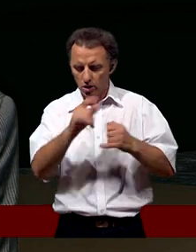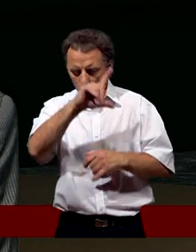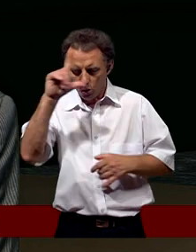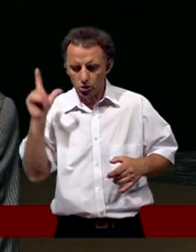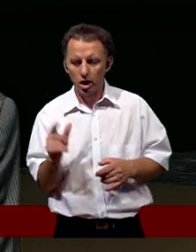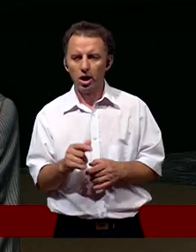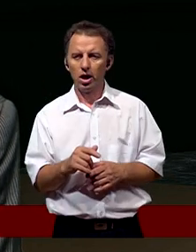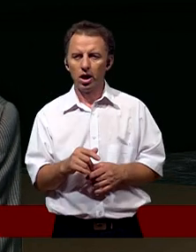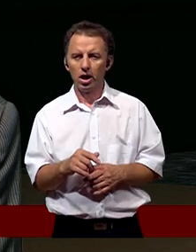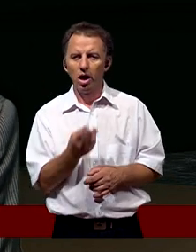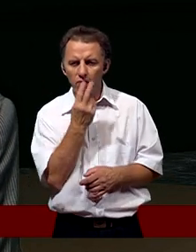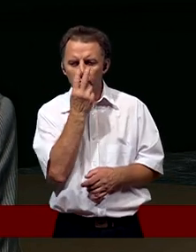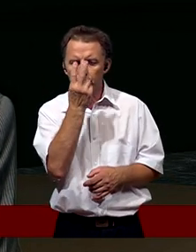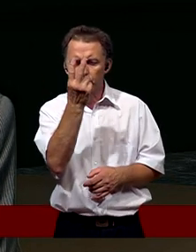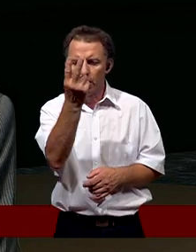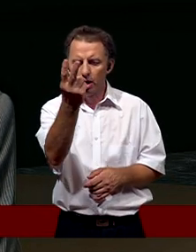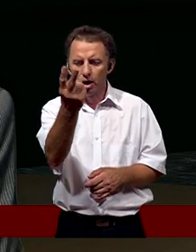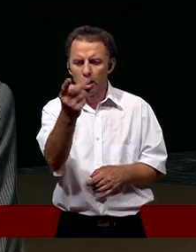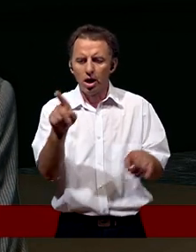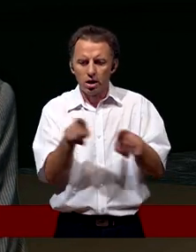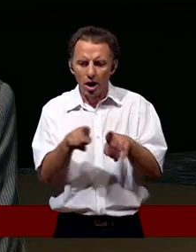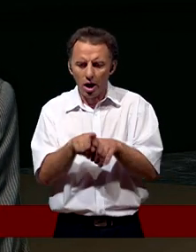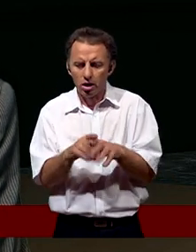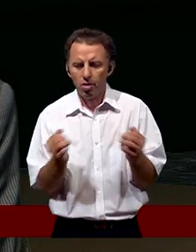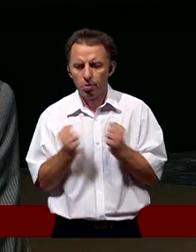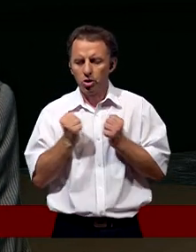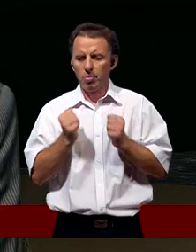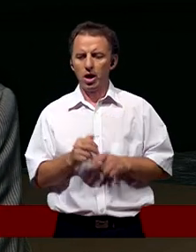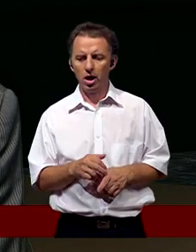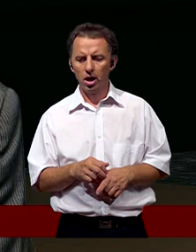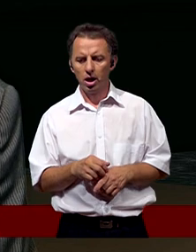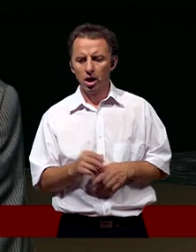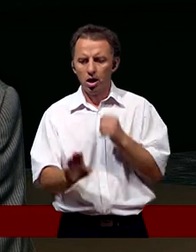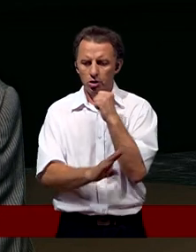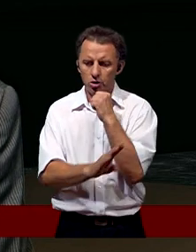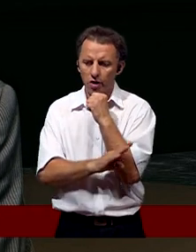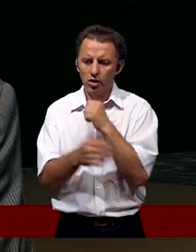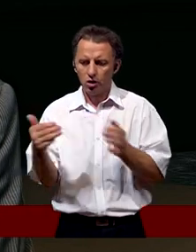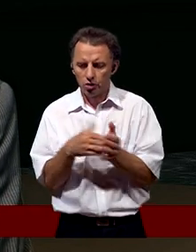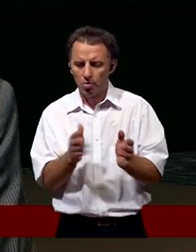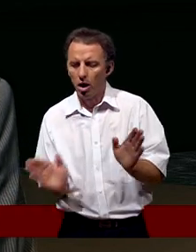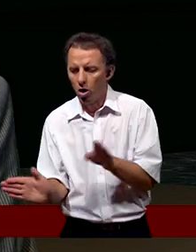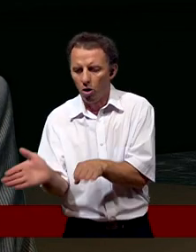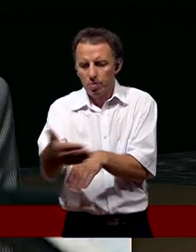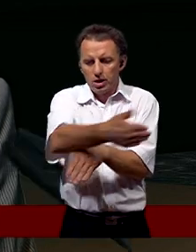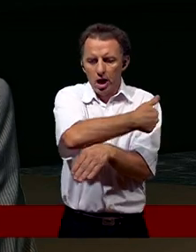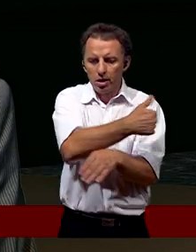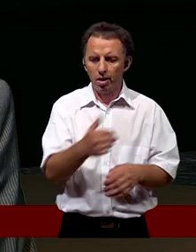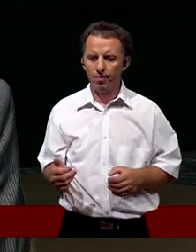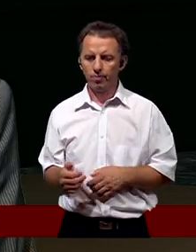innych ludzi widzimy tak, że się ich boimy. Drzewa trzeba